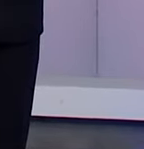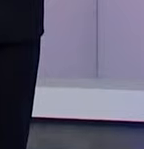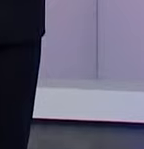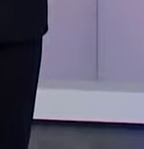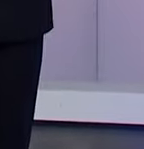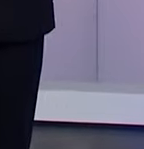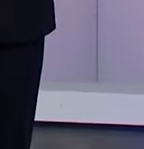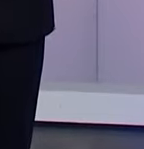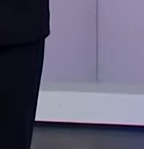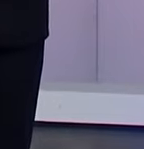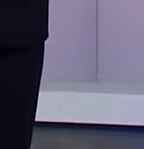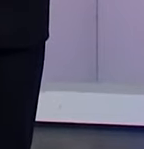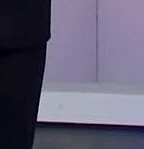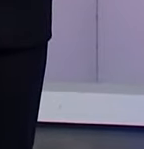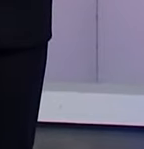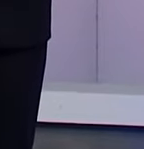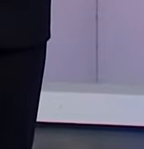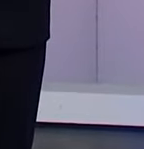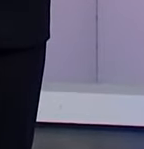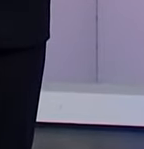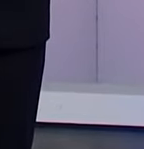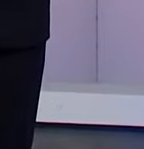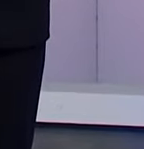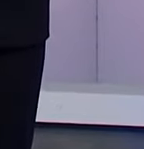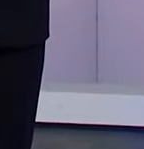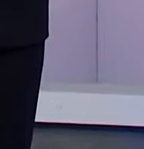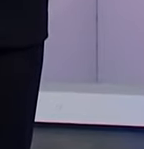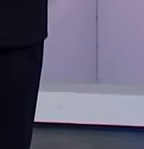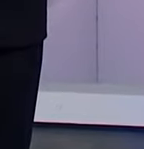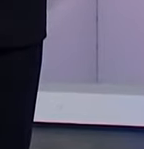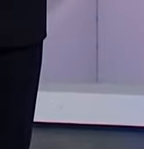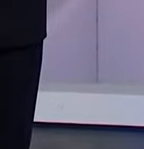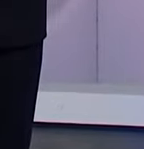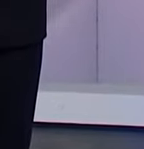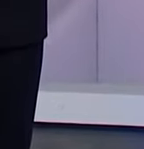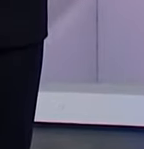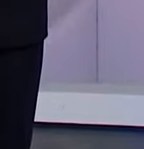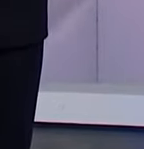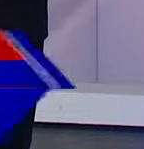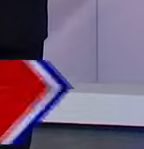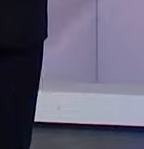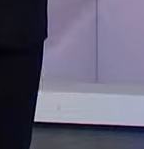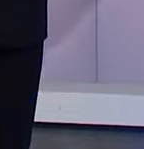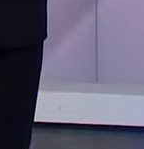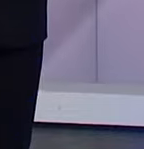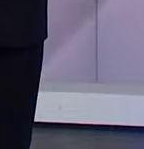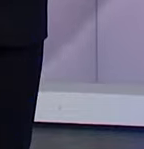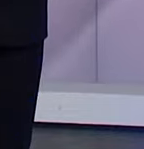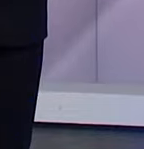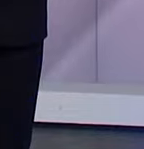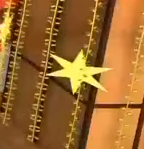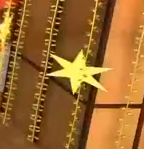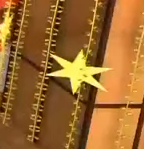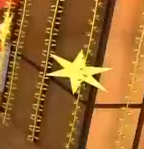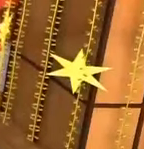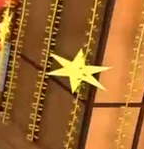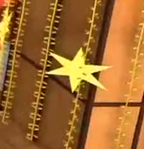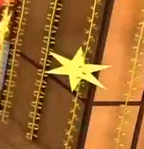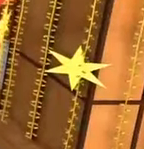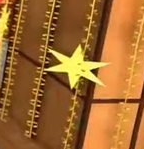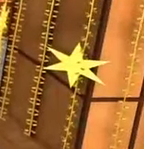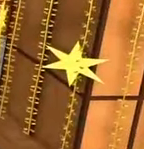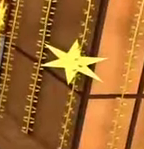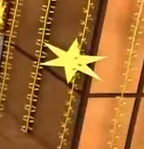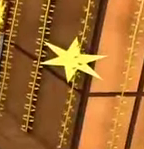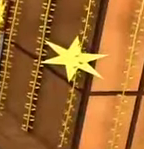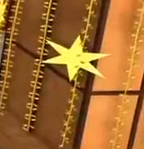para po sa mga kabataan. Yan ang mga balita ngayong Biyernes. Ako po si Mel Tianco. Mga kapuso,